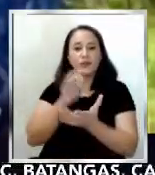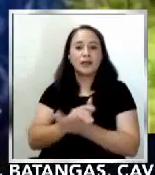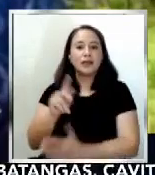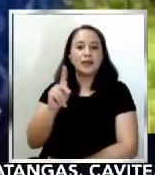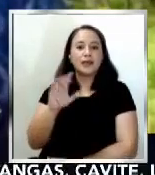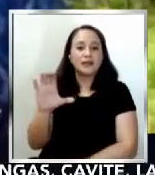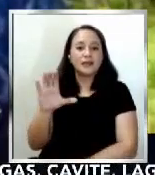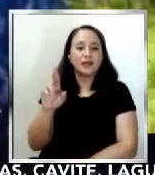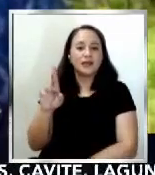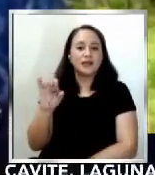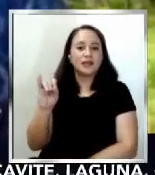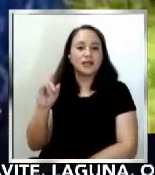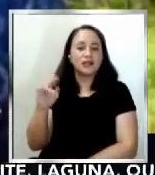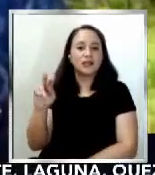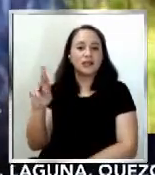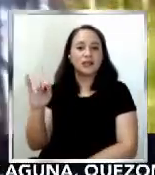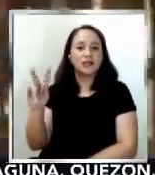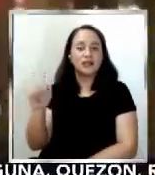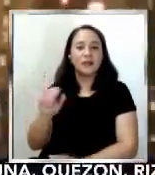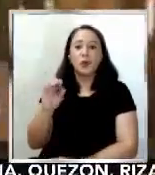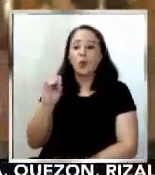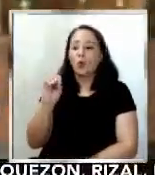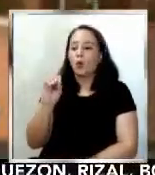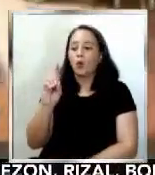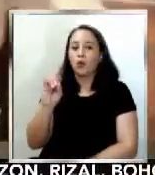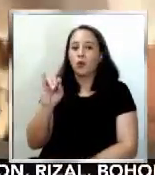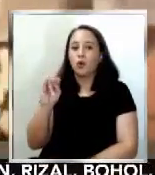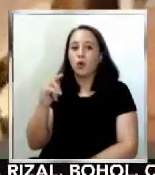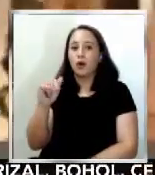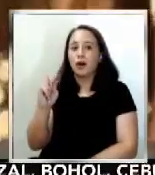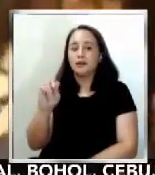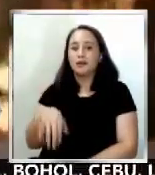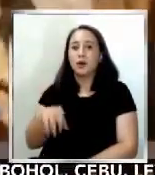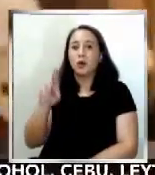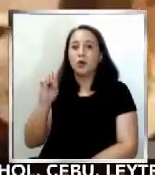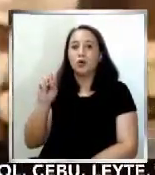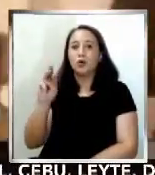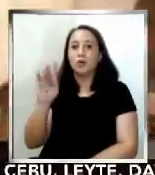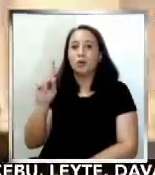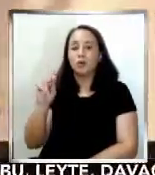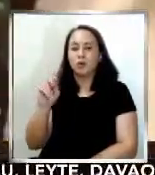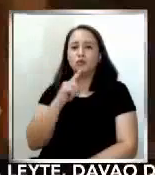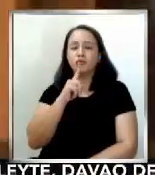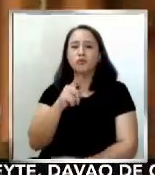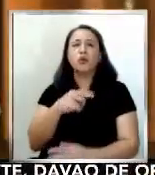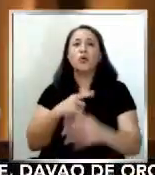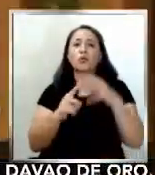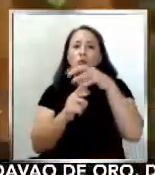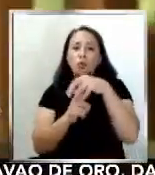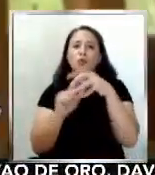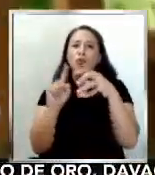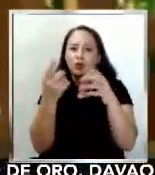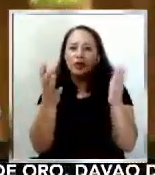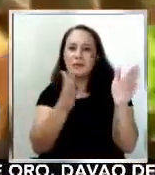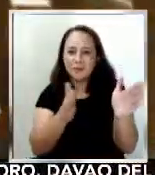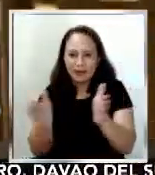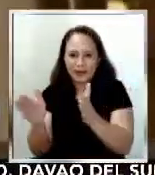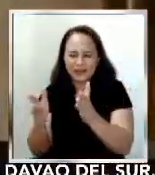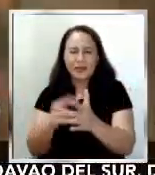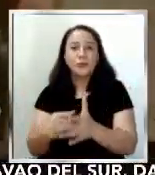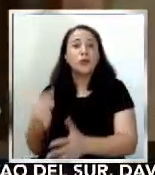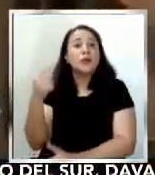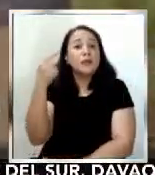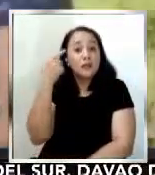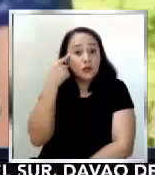Richard Riva ng Odjongan, Romblon. Kubo lang daw talaga ang balak nilang ipatayo noong una. We thought, why